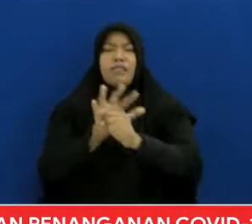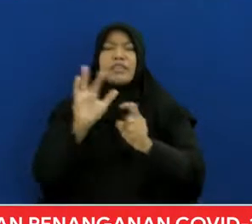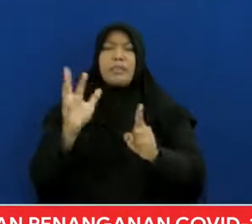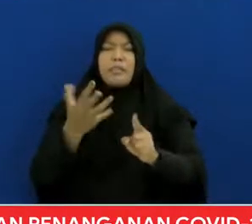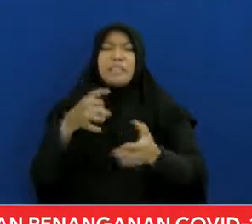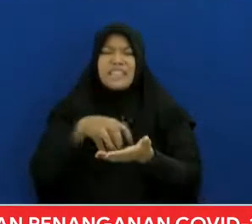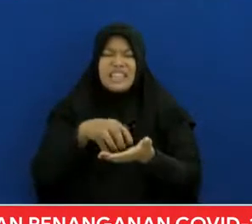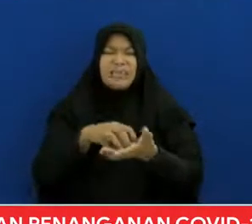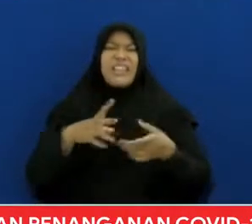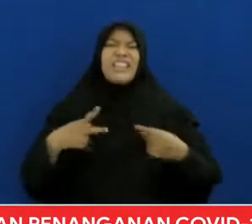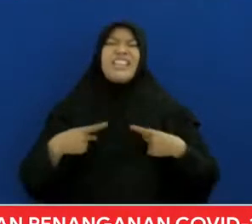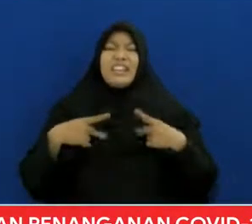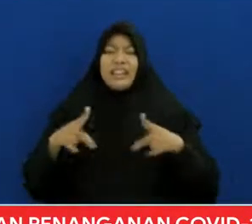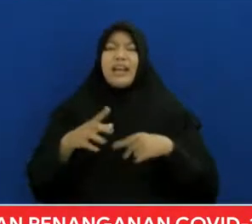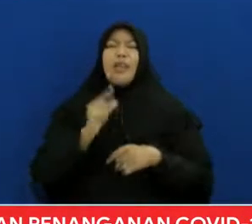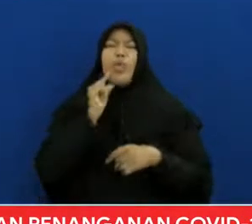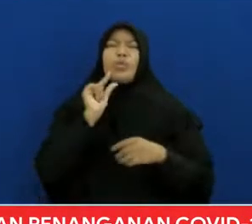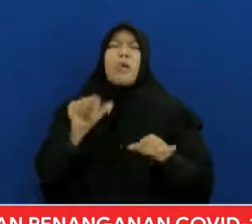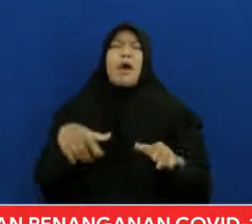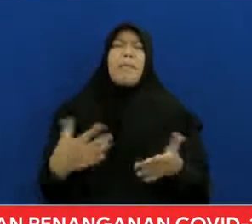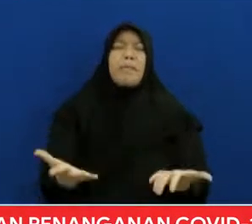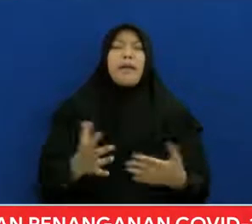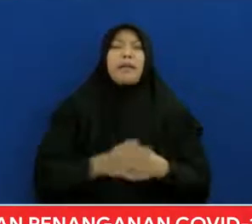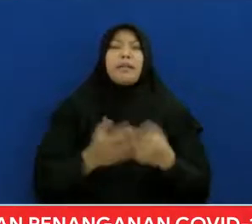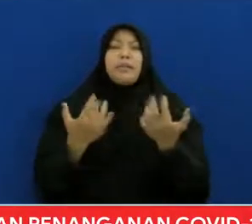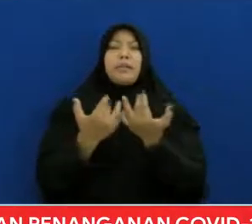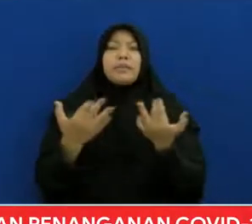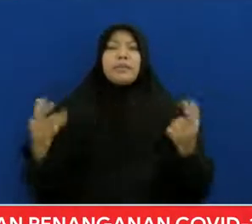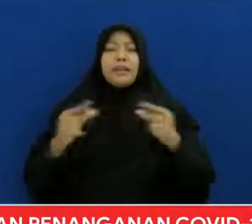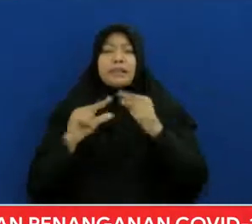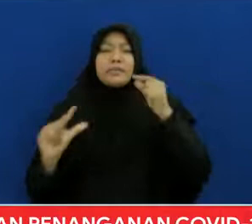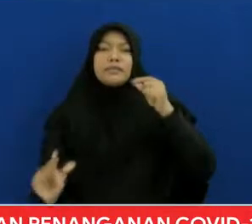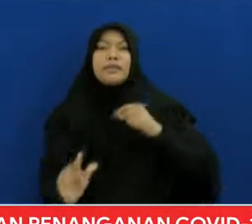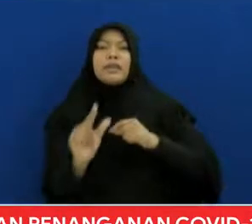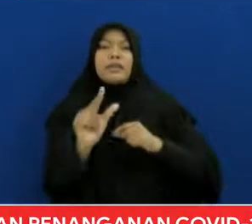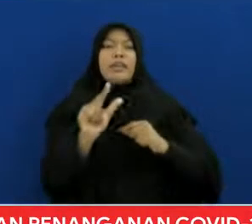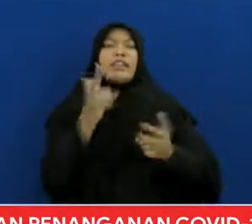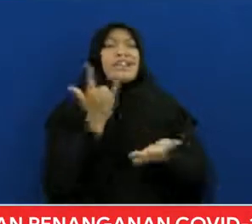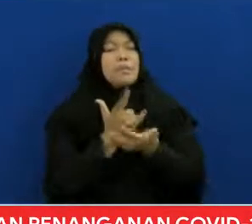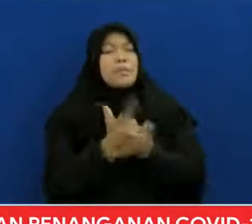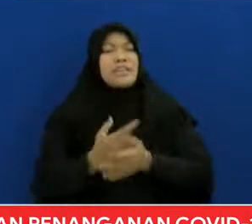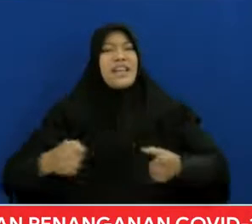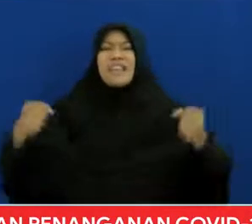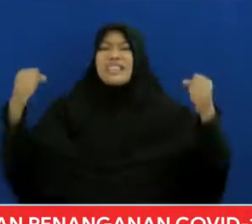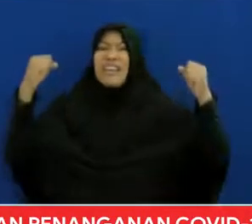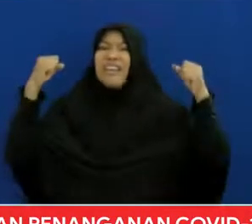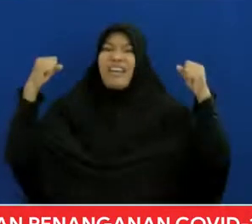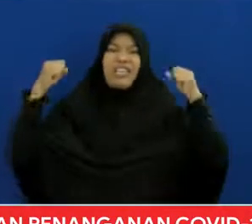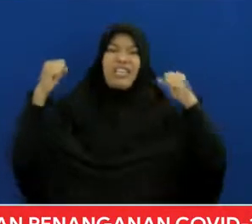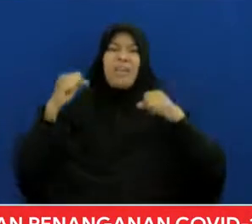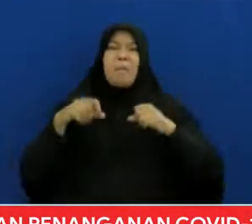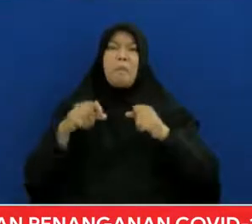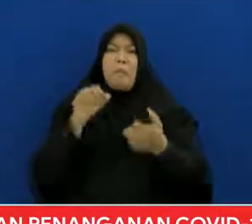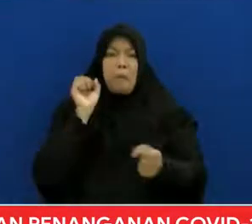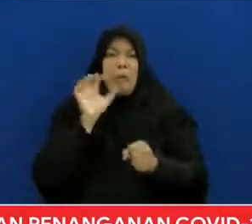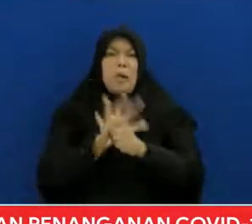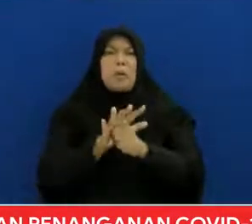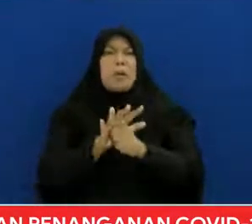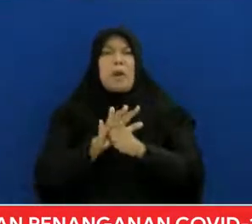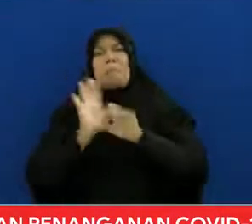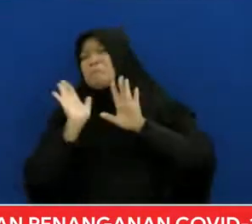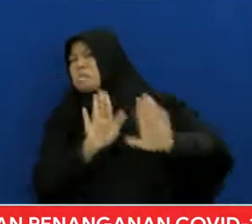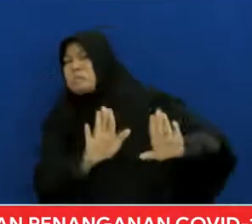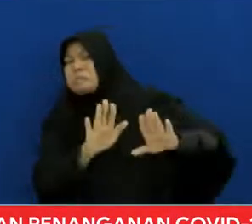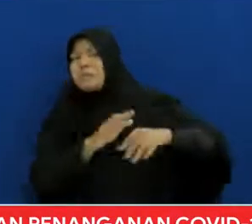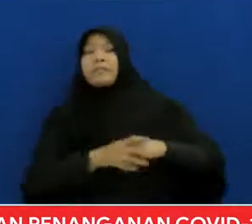kita, agar warga masyarakat Sumatera Utara tetap sehat tanpa corona. Semoga Tuhan